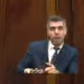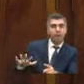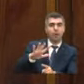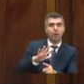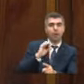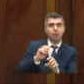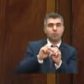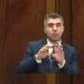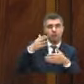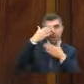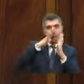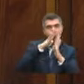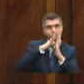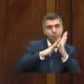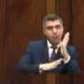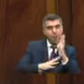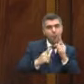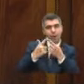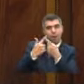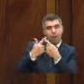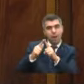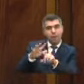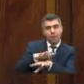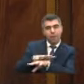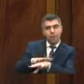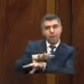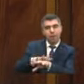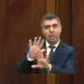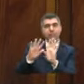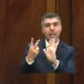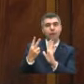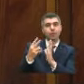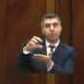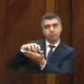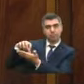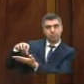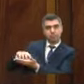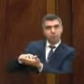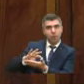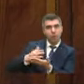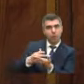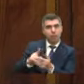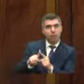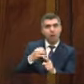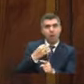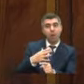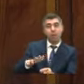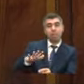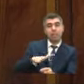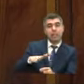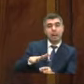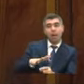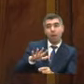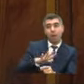الآن جميع الأوراش تقريبا في جميع الجهات، لأن هو مدينة لكفاءة المهن في كل